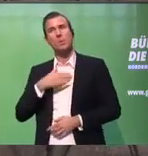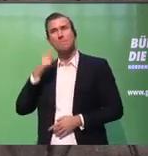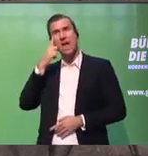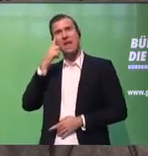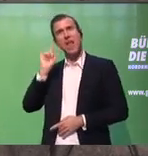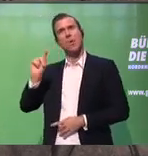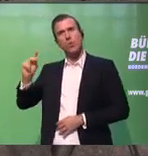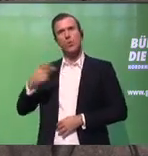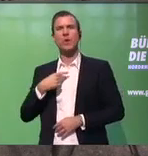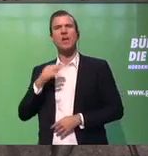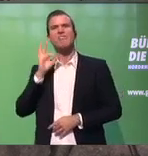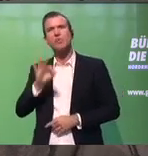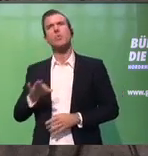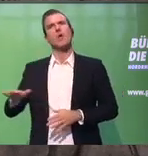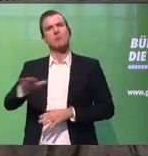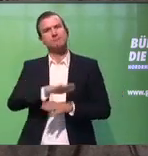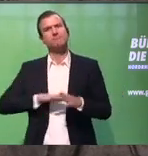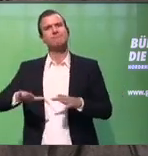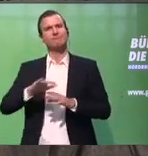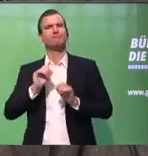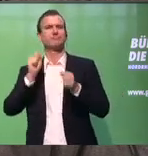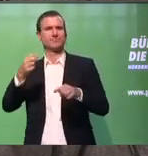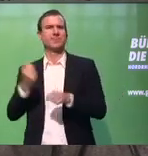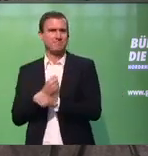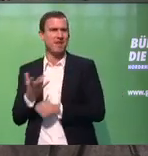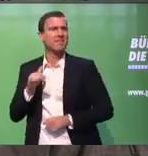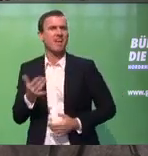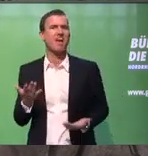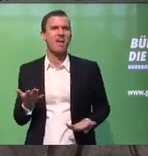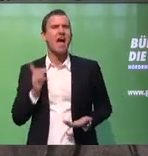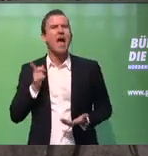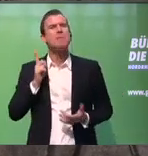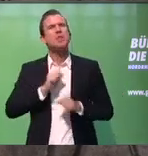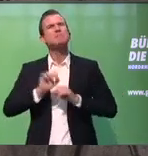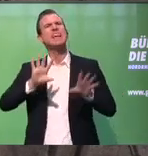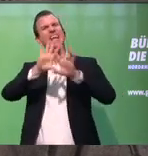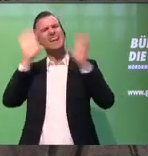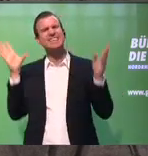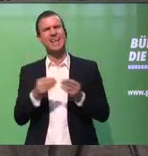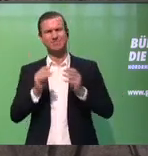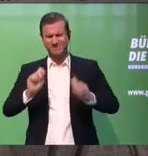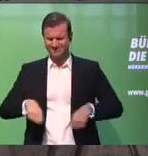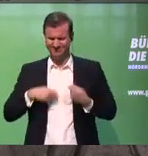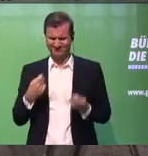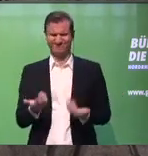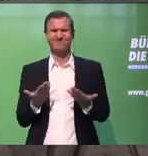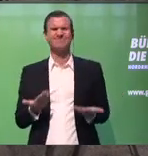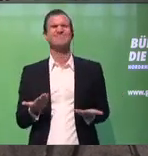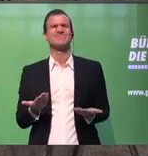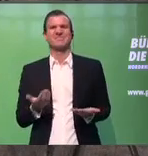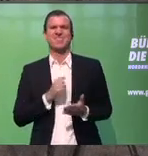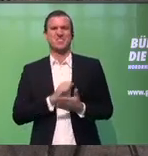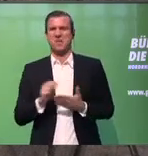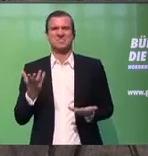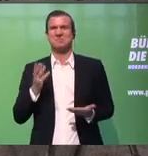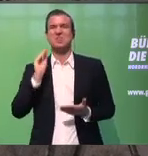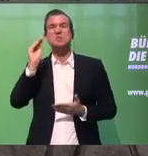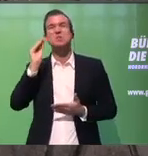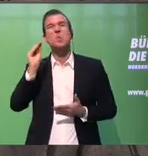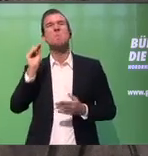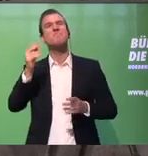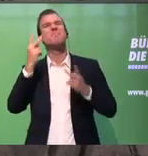einiges für die Menschen in diesem Land erreicht. Aber in der Gesamtbilanz werden die großen